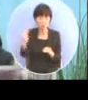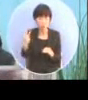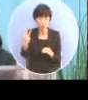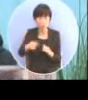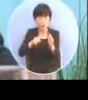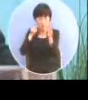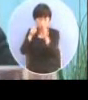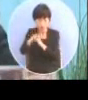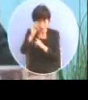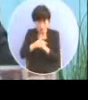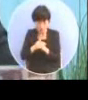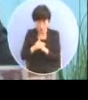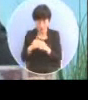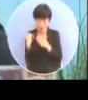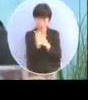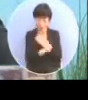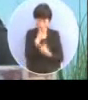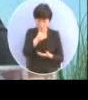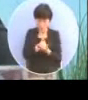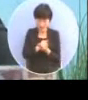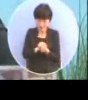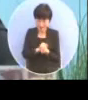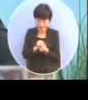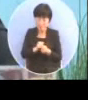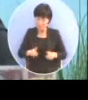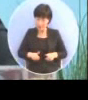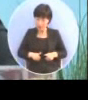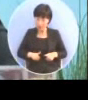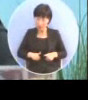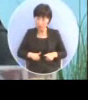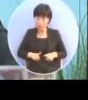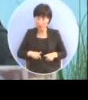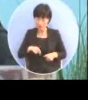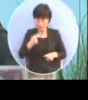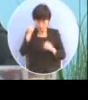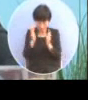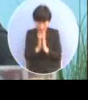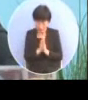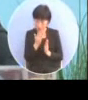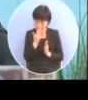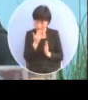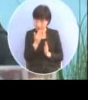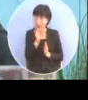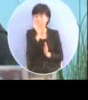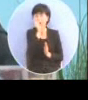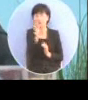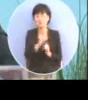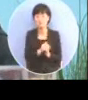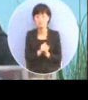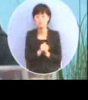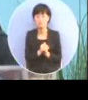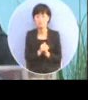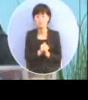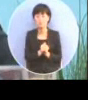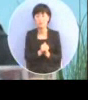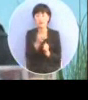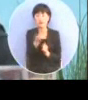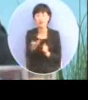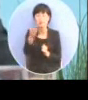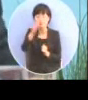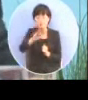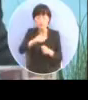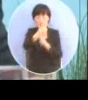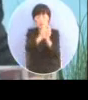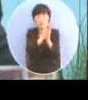Và đến một cái tôn giáo kia thì nói rằng bằng sức của chúng ta tự có thể là tẩy rửa những cái ô uế, cái tội lỗi của chúng ta. Cái câu này không thể nói được phải